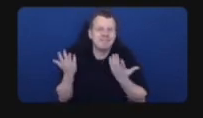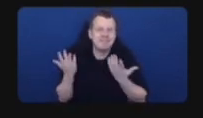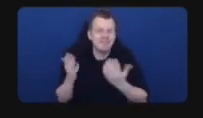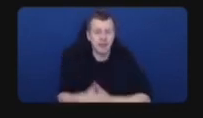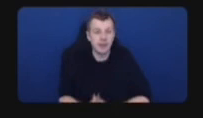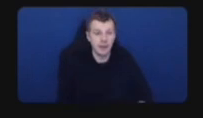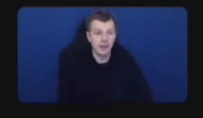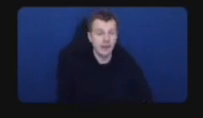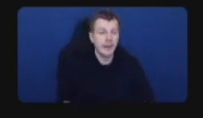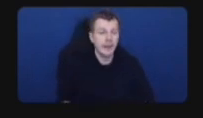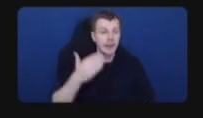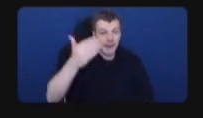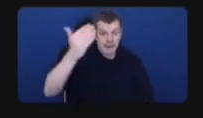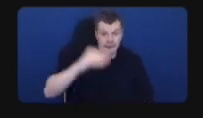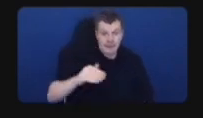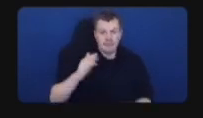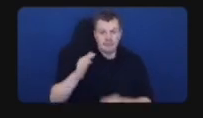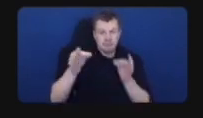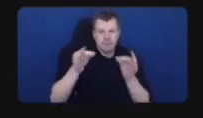参加更多学校的活动。